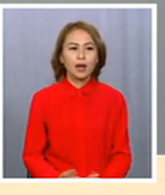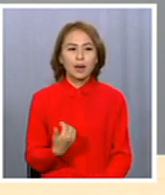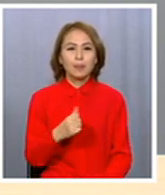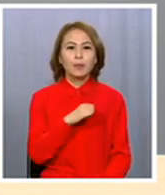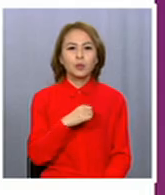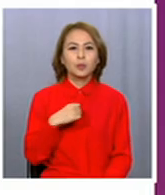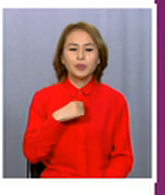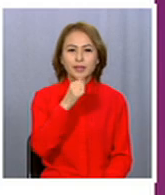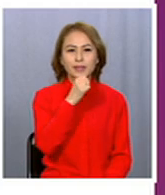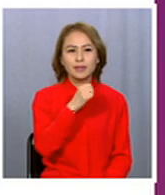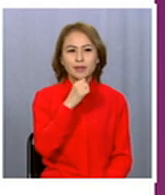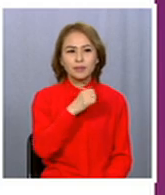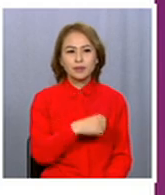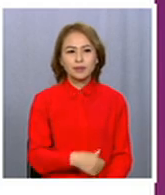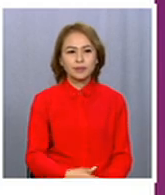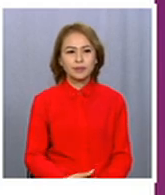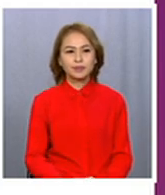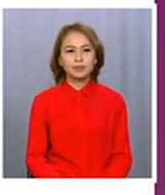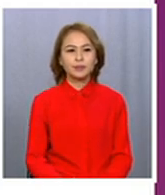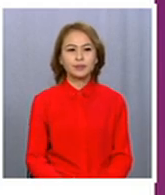сами.